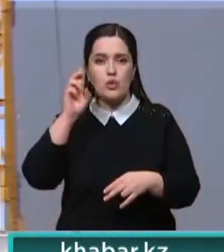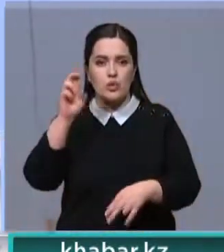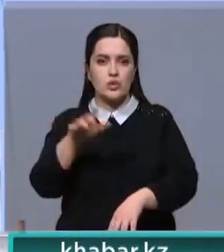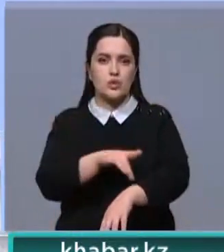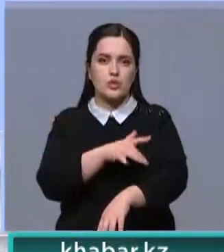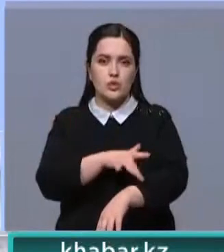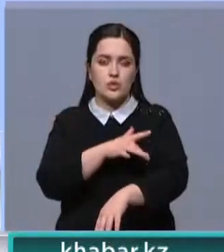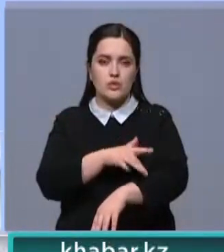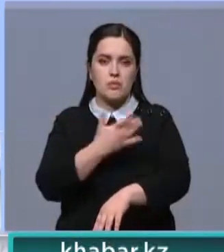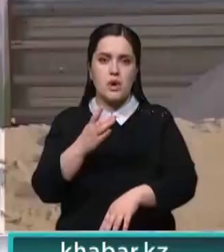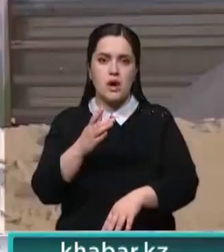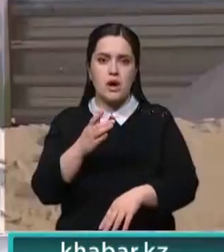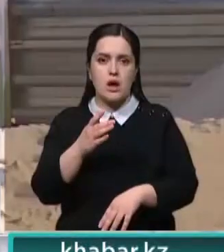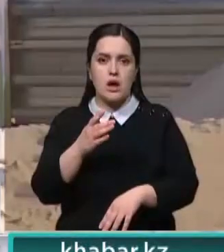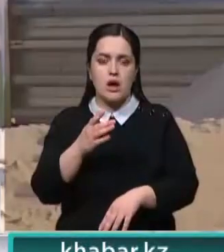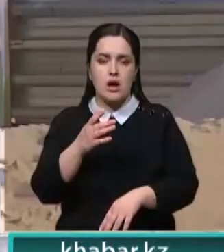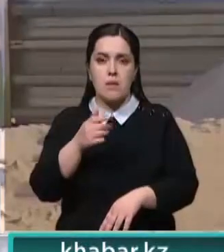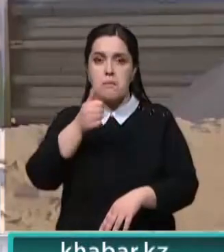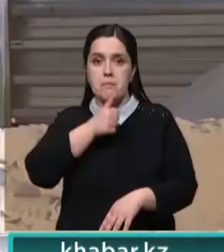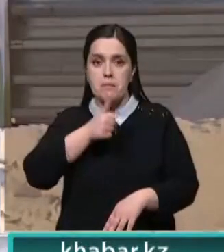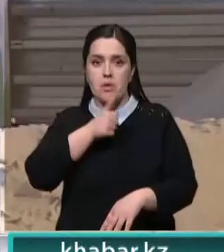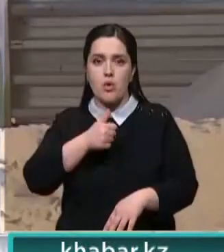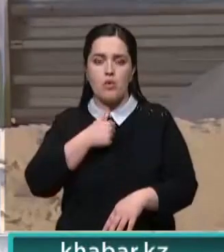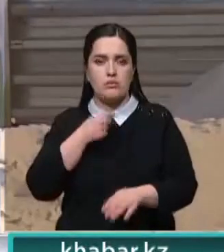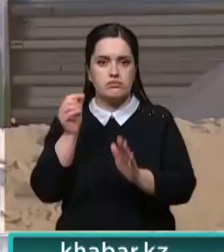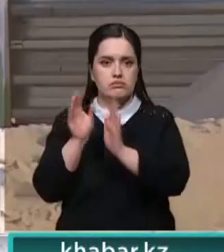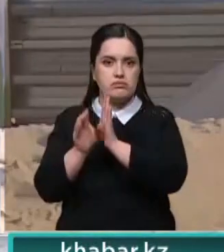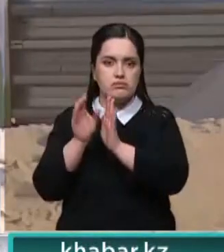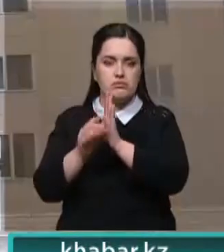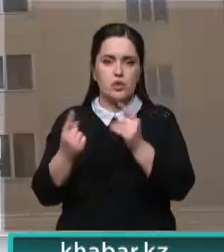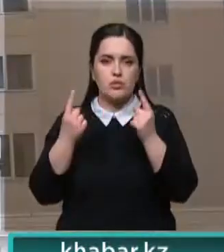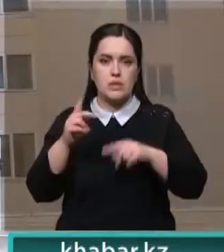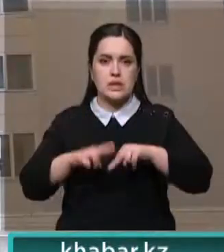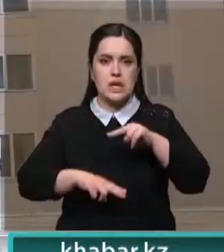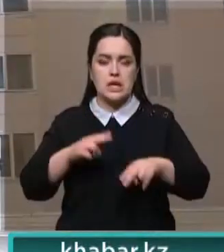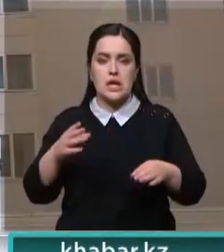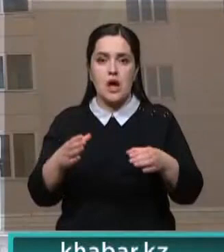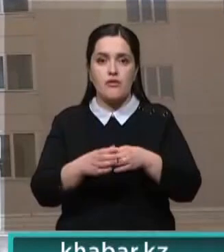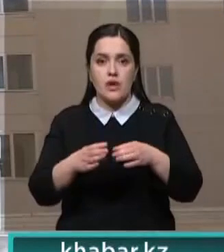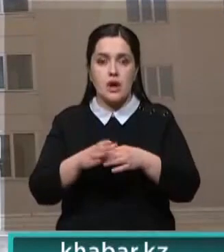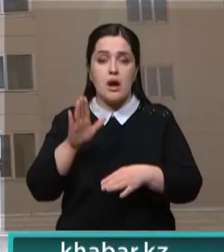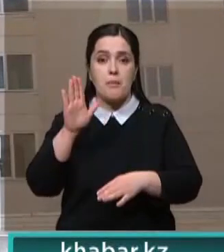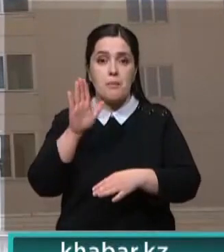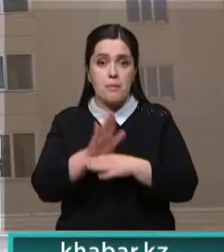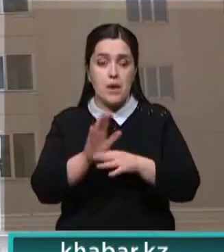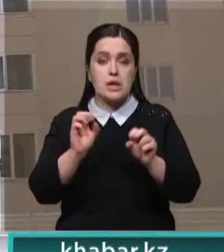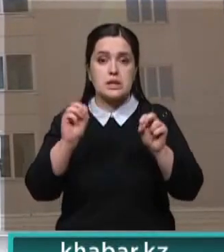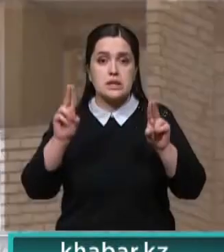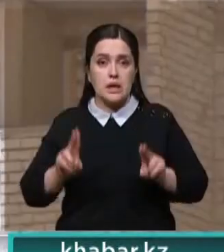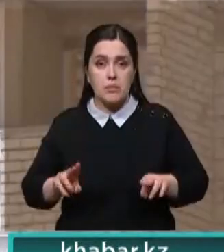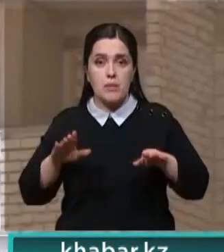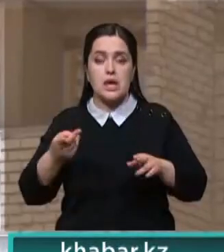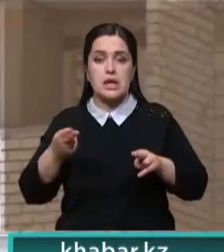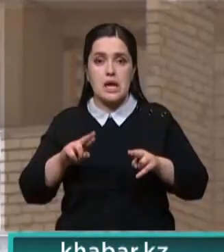госслужащие из идеи социальной пытались создать очередную кормушку для крупных строительных фирм. Президент поручил создать специальную платформу